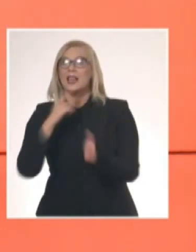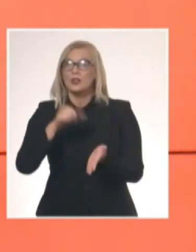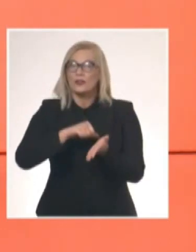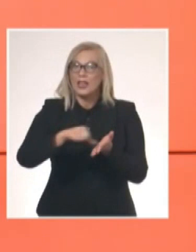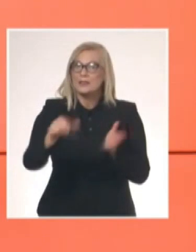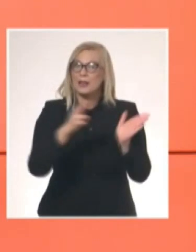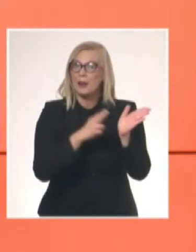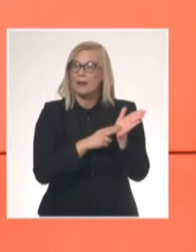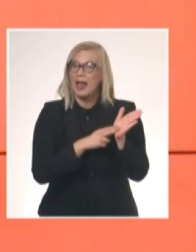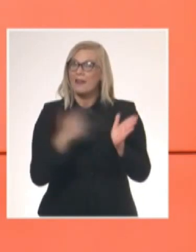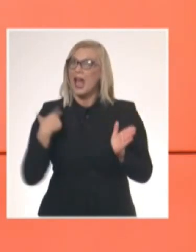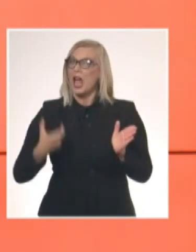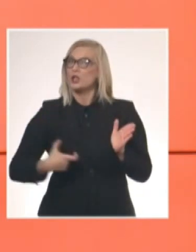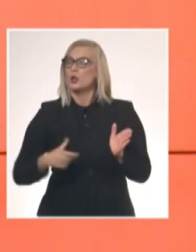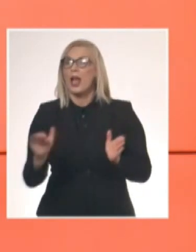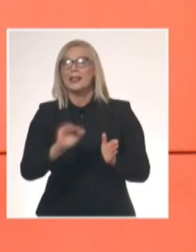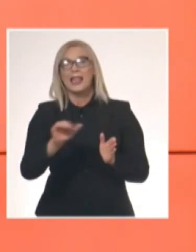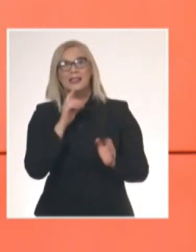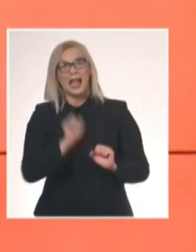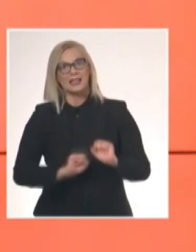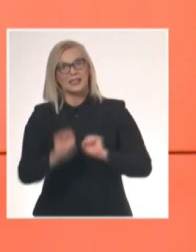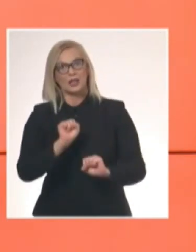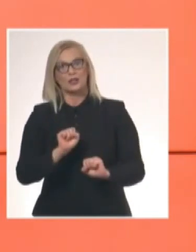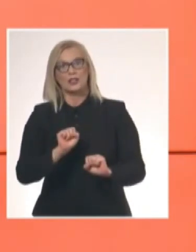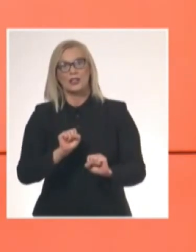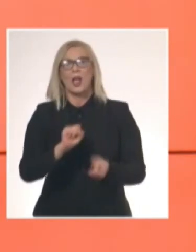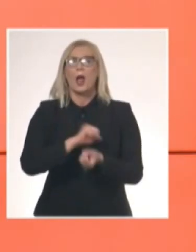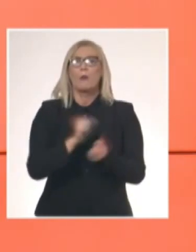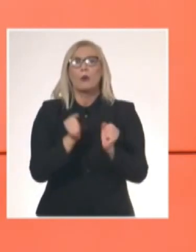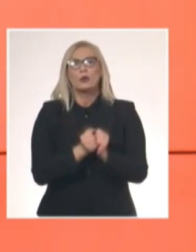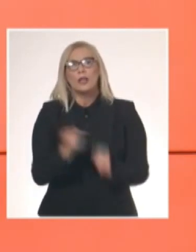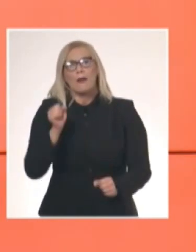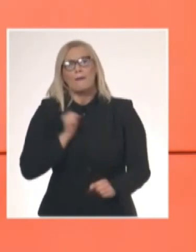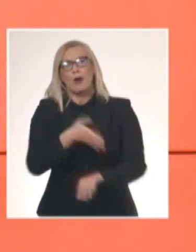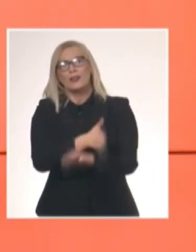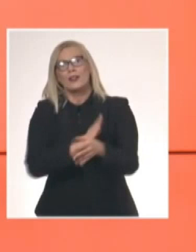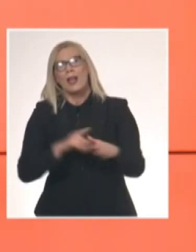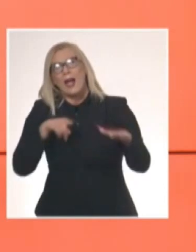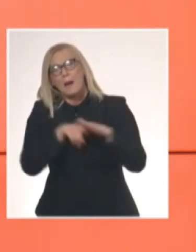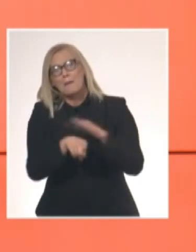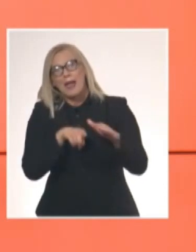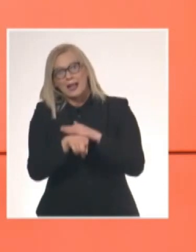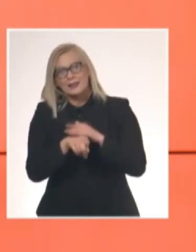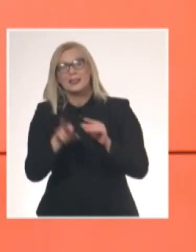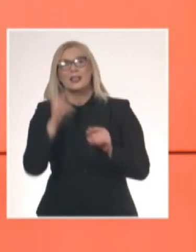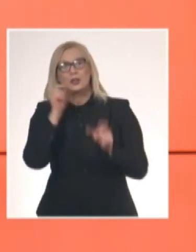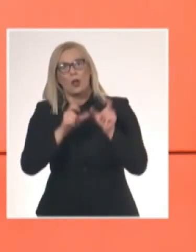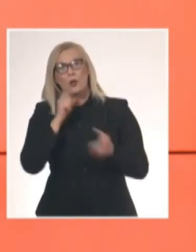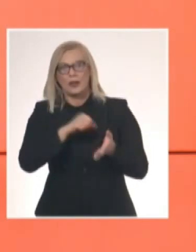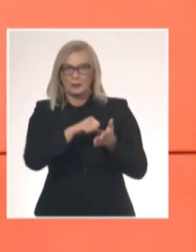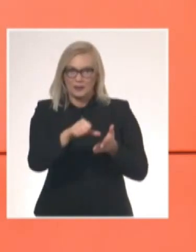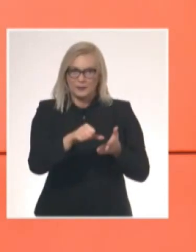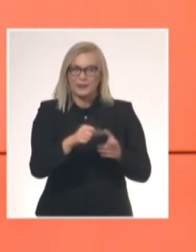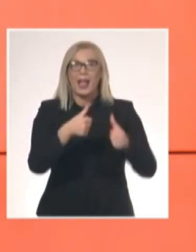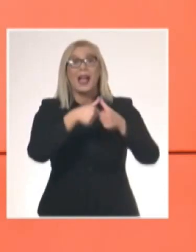familje, antarët e të cilëve marrin pagën minimale. Prandaj, qëllimi i qeverisë nuk është të mbajë qytetarët në sistemin e